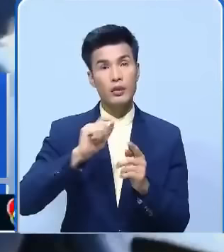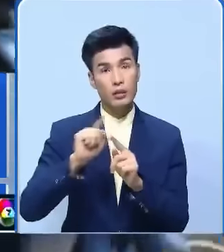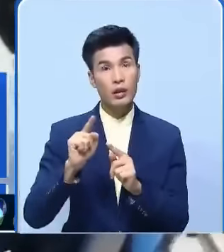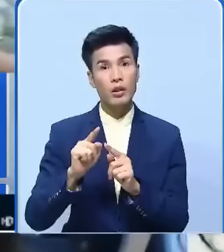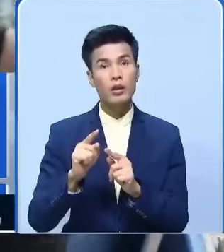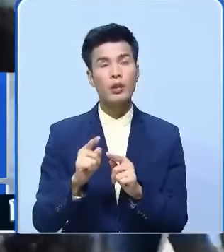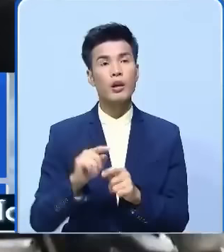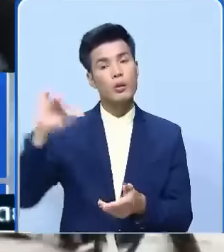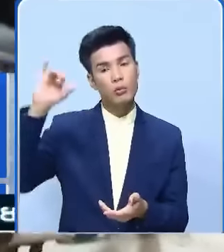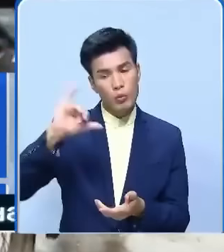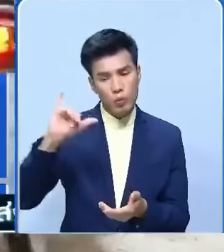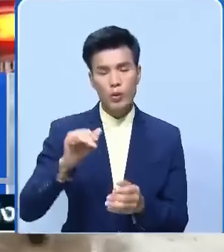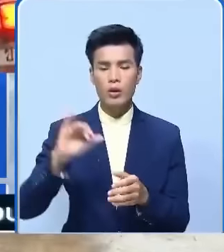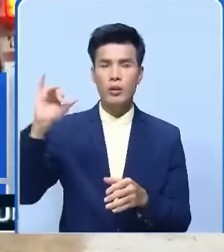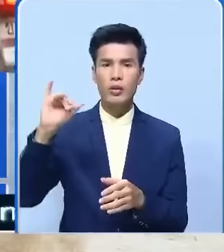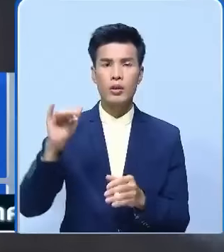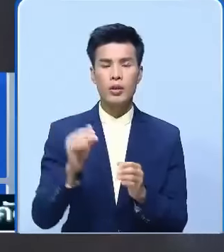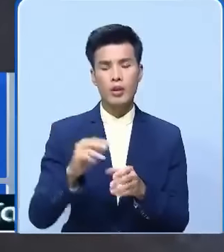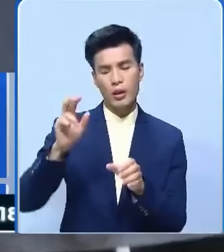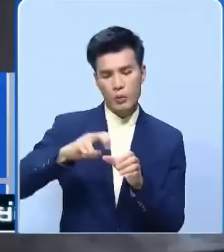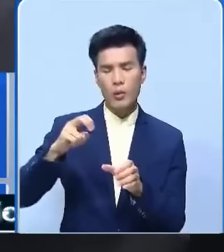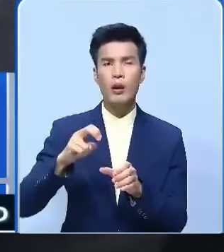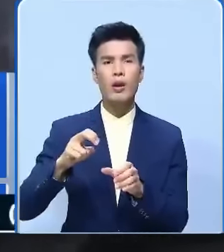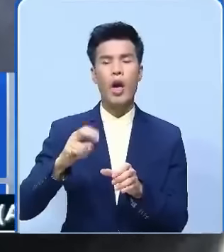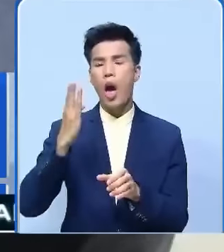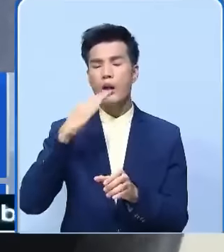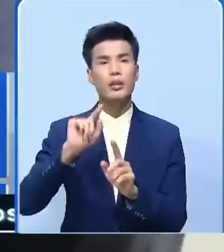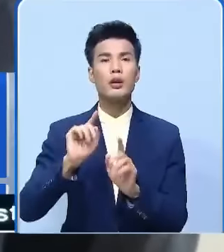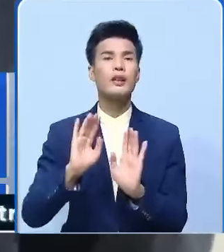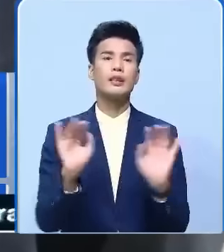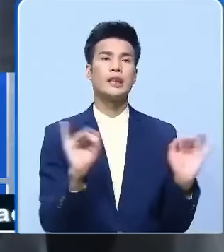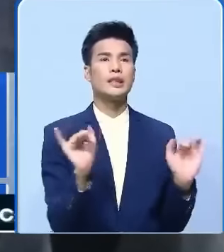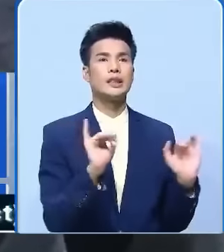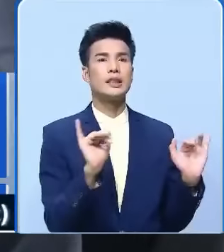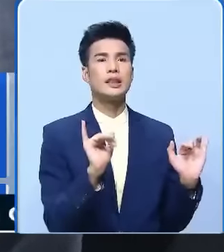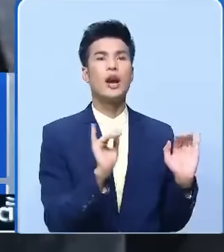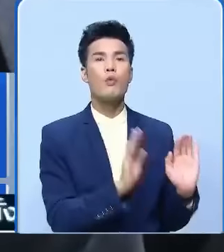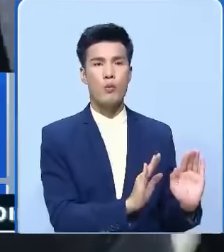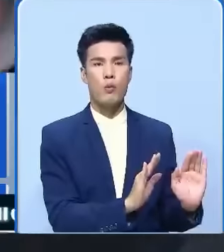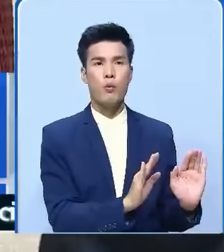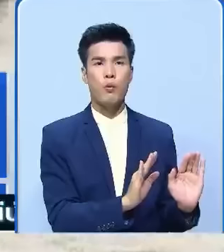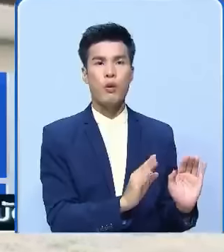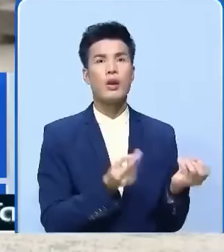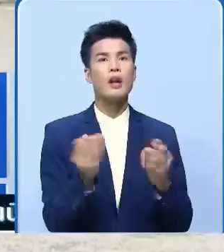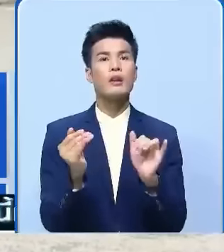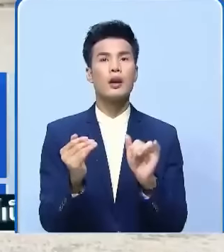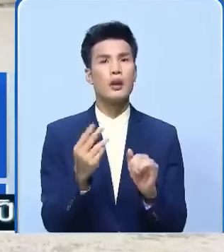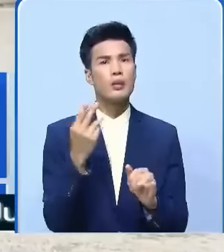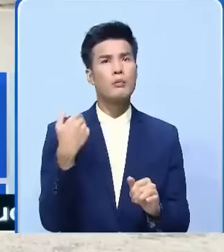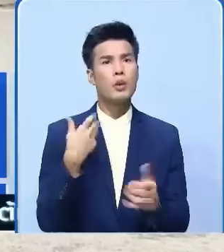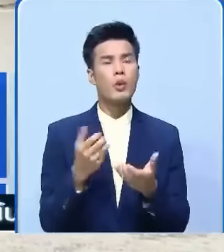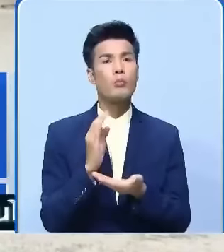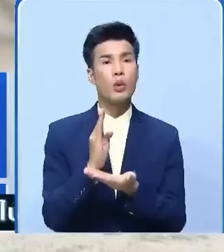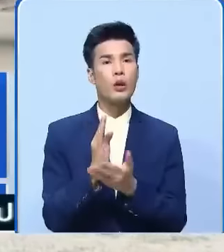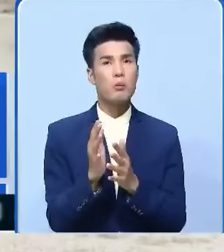กซอสปรุงรสน้ำปลากระป๋องกะปิอะไรพักก่อนเขาก็จะรวมกันเอาไว้ที่จุดนี ้ นะแล้วก็ยังเห็นว่ามีของบริจาค